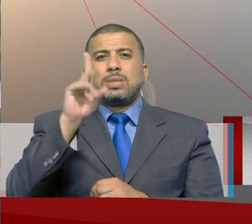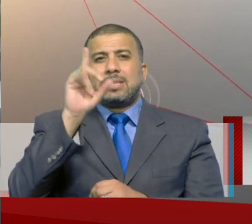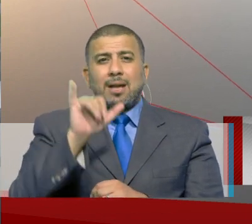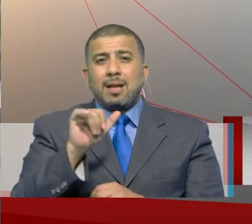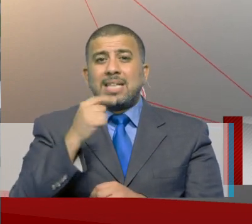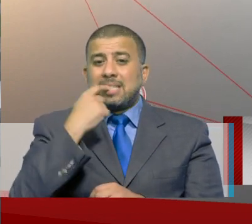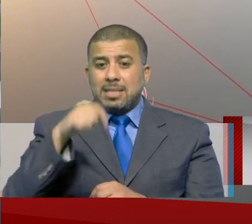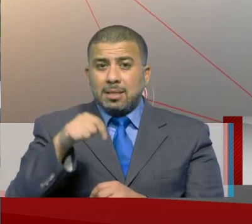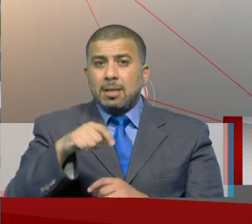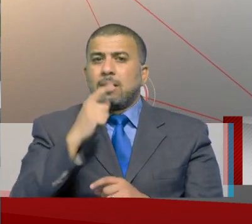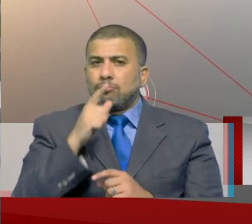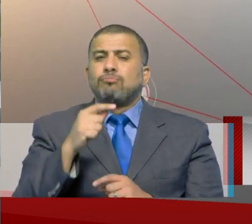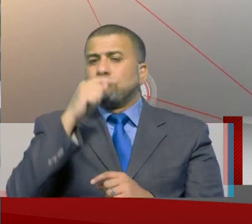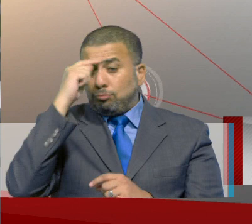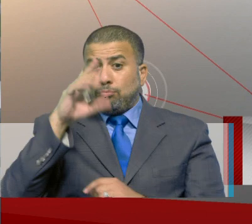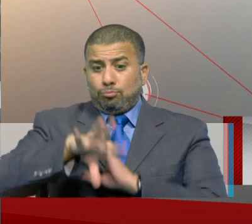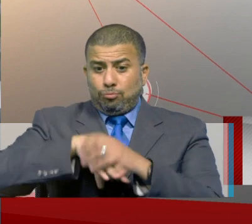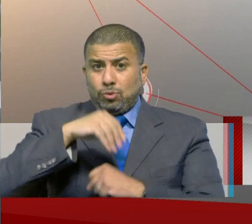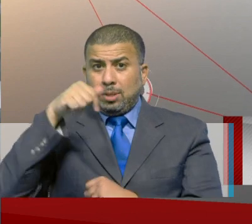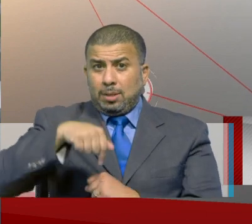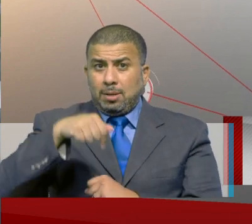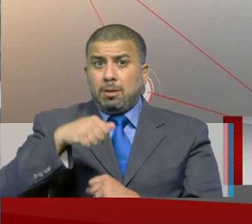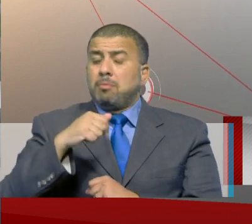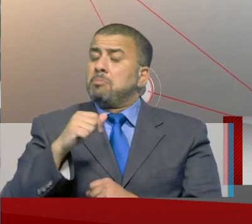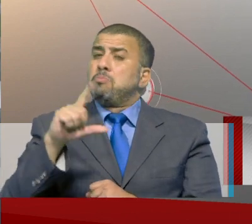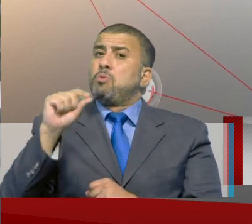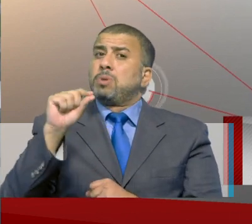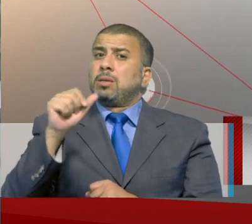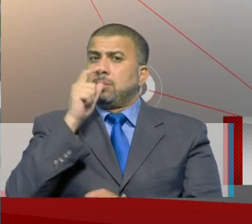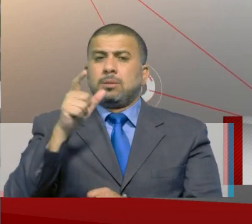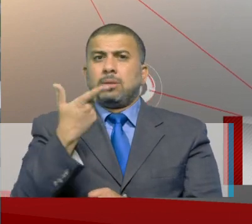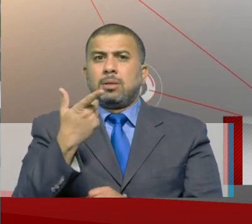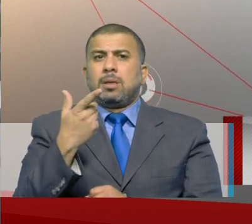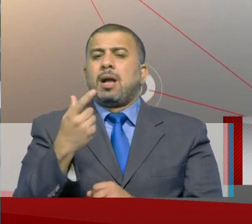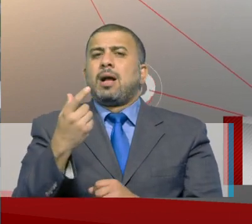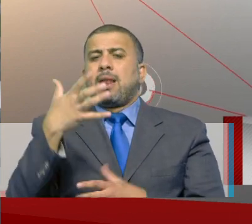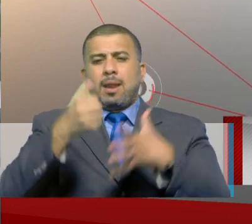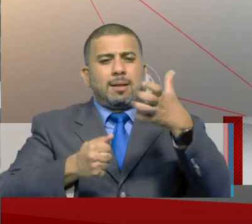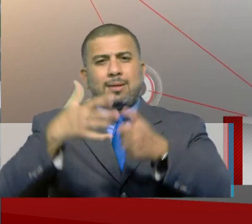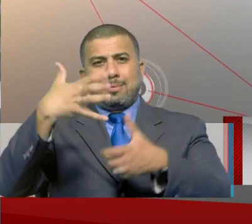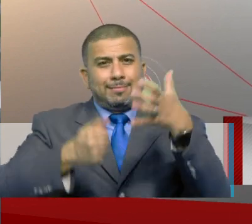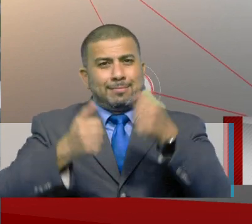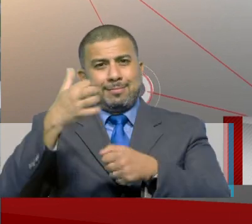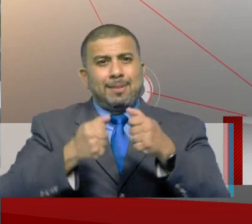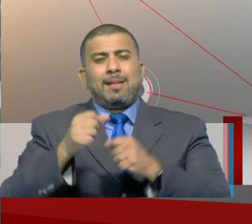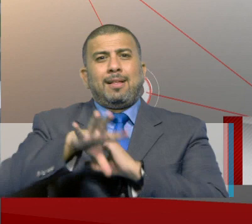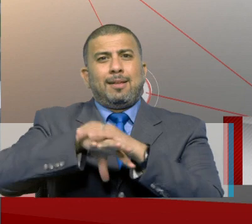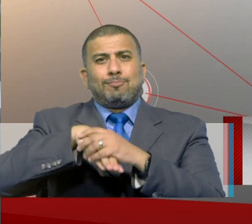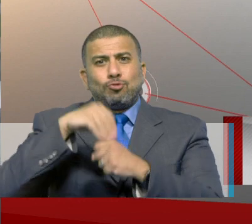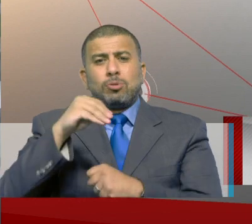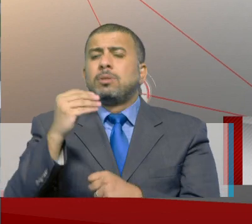روحها تقدمت، يعني مشروعات يعني كلها مشروعات قيمة، منتجات الألبان هذه